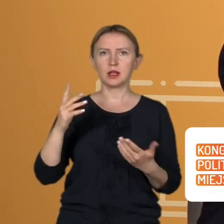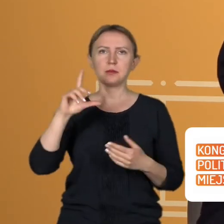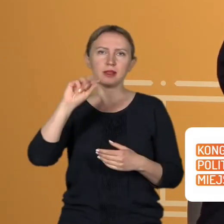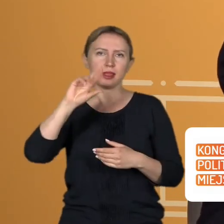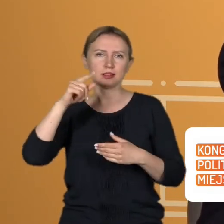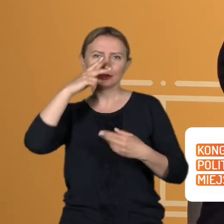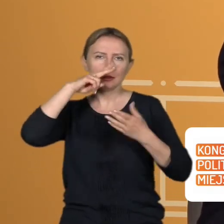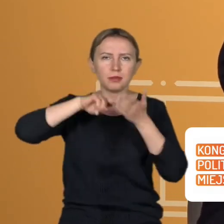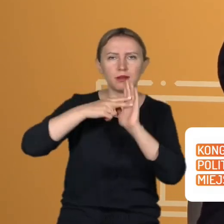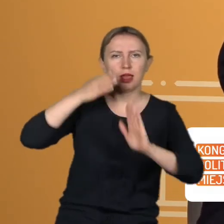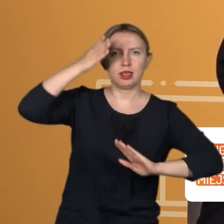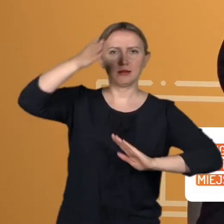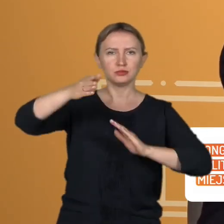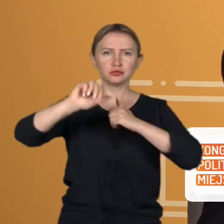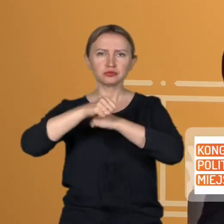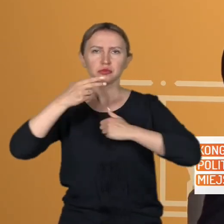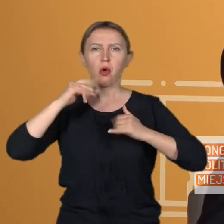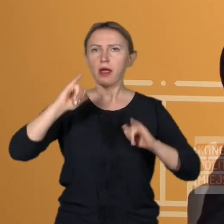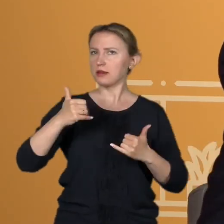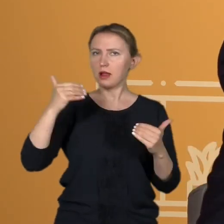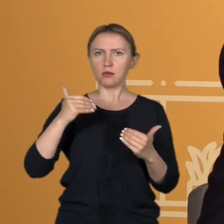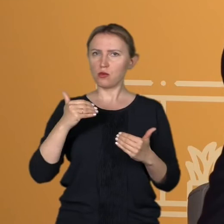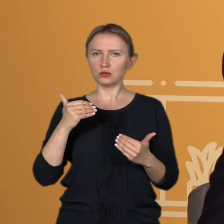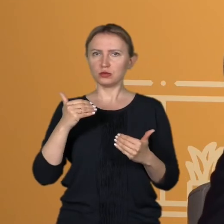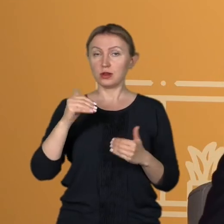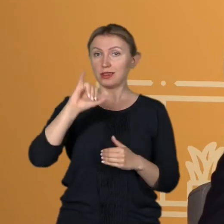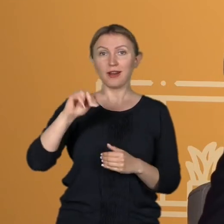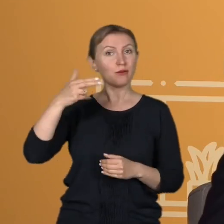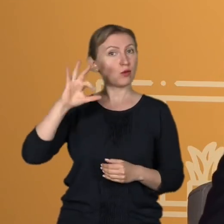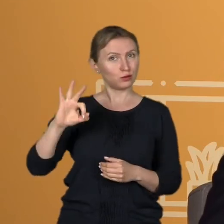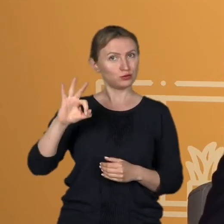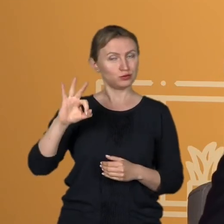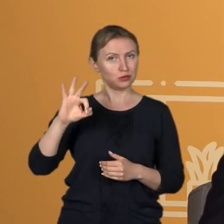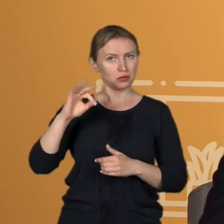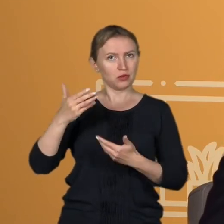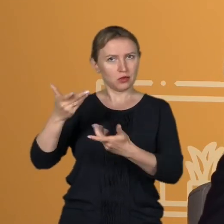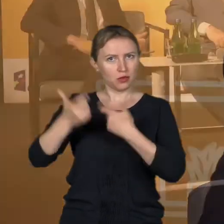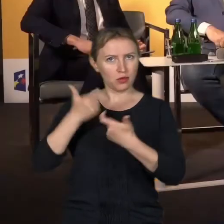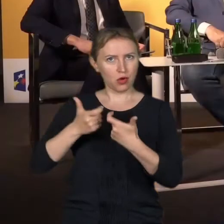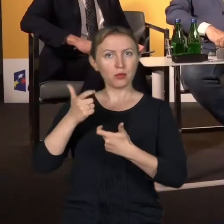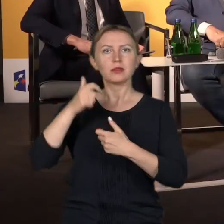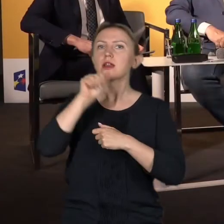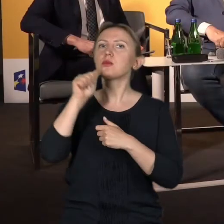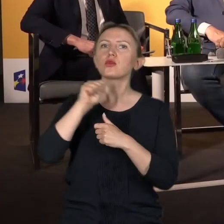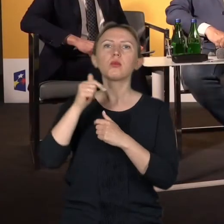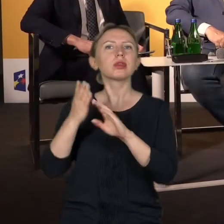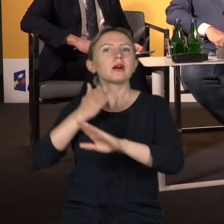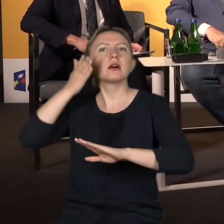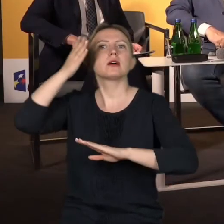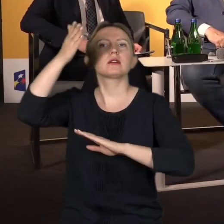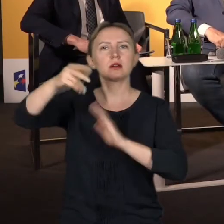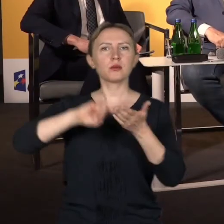Predykcja, wizja. W jaki sposób można, czy Jaworzno podejmuje takie próby długofalowego kształtowania